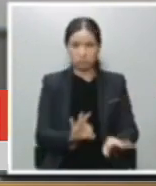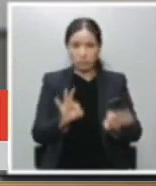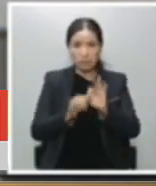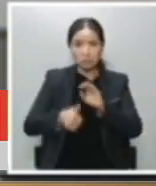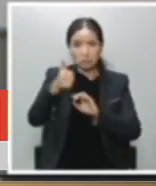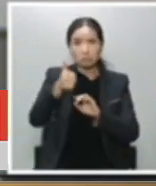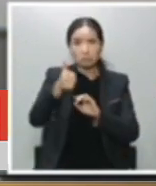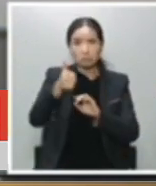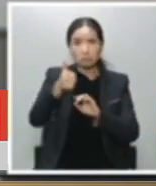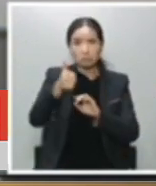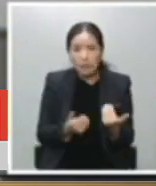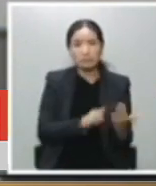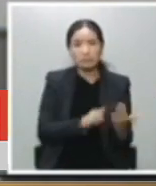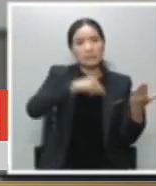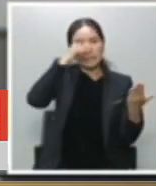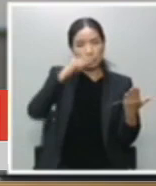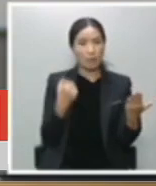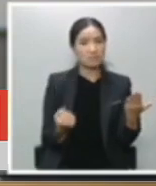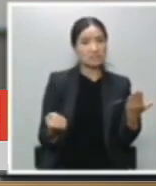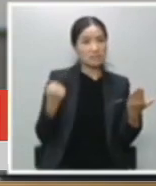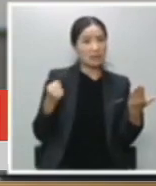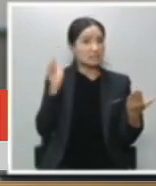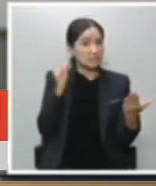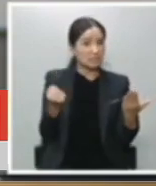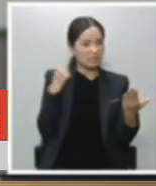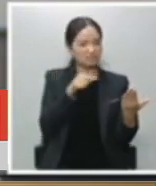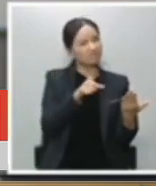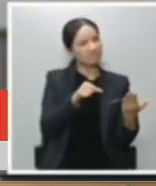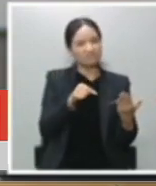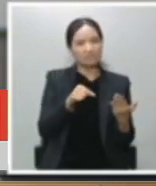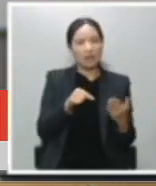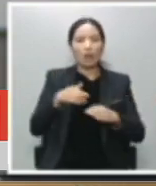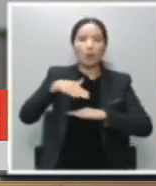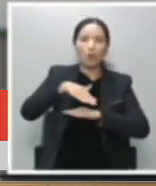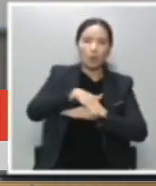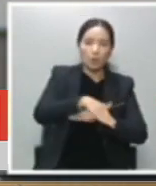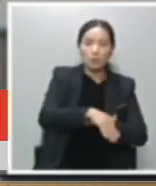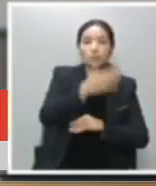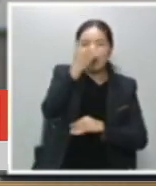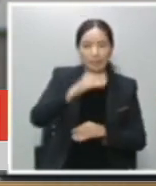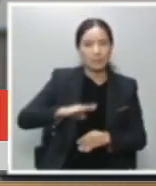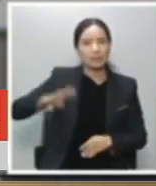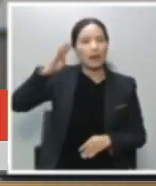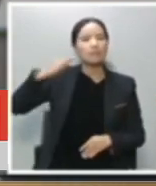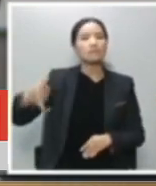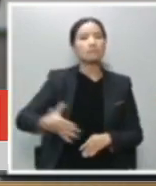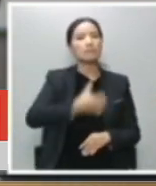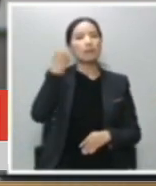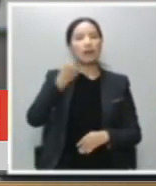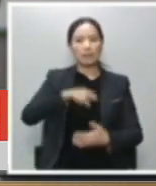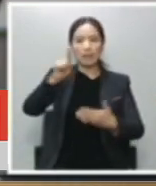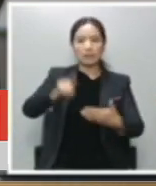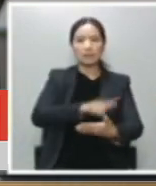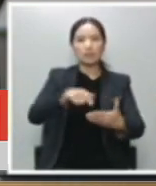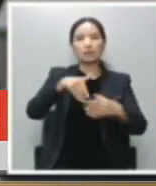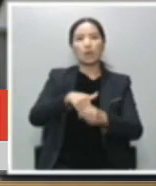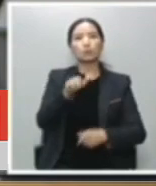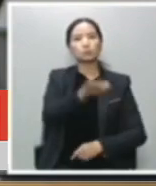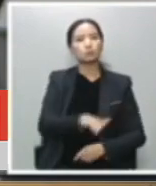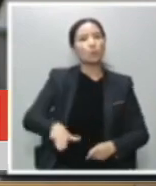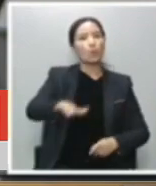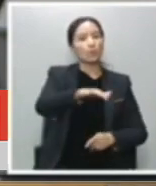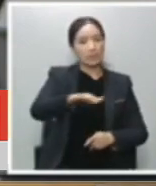ด้อยค่าลงเรื่อยๆเพราะหลังรัฐประหารและมีการเลือกตั้งทั่วไปนายกรัฐมนต